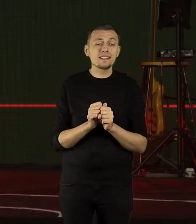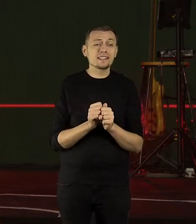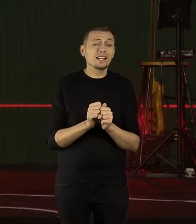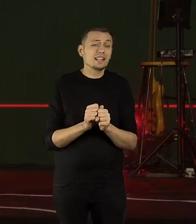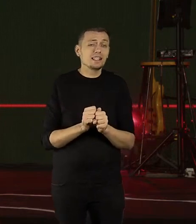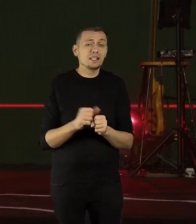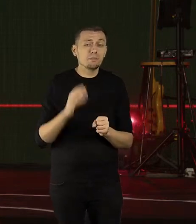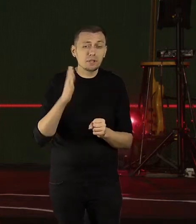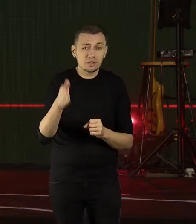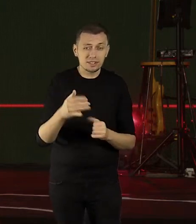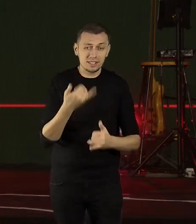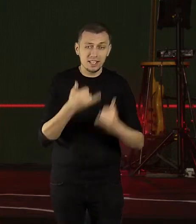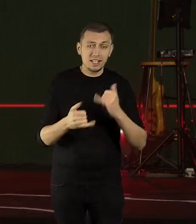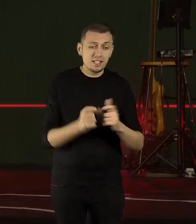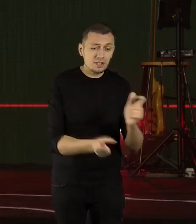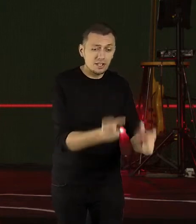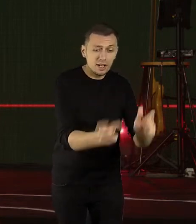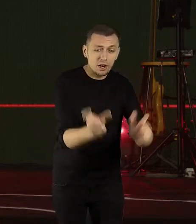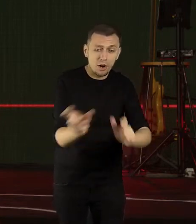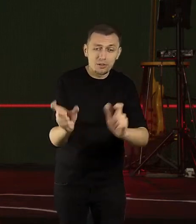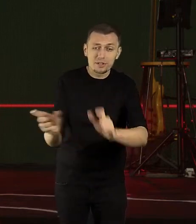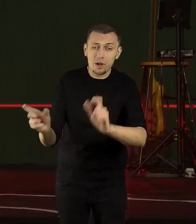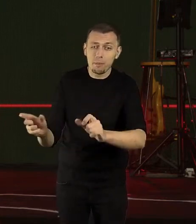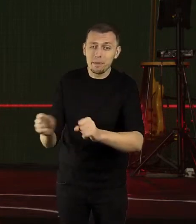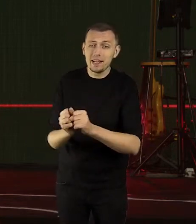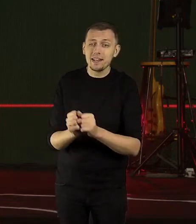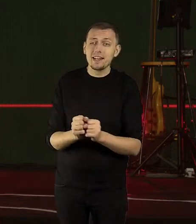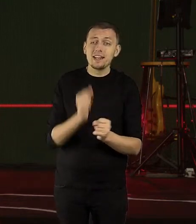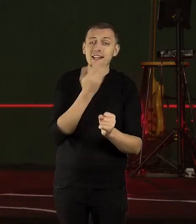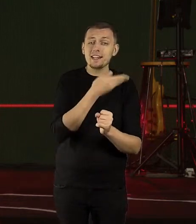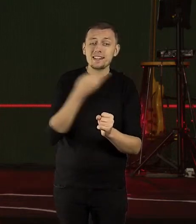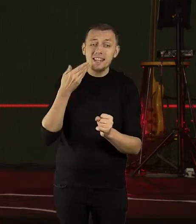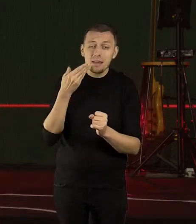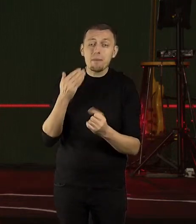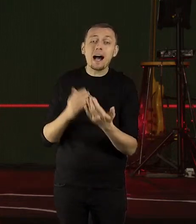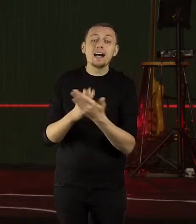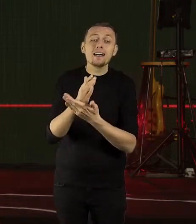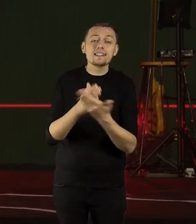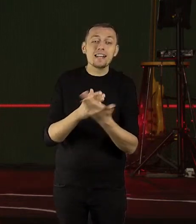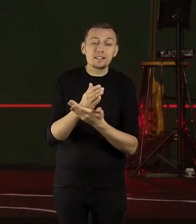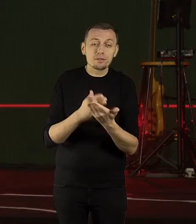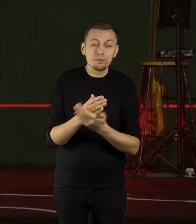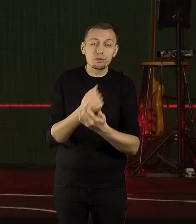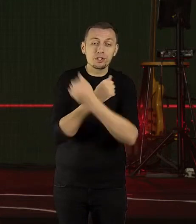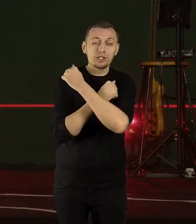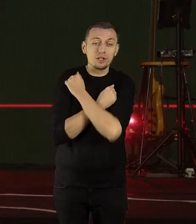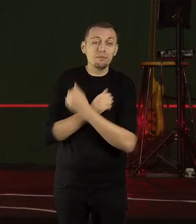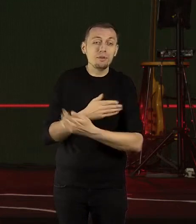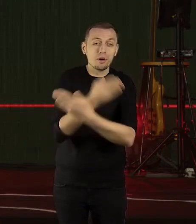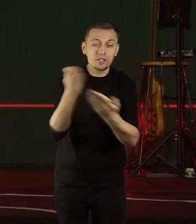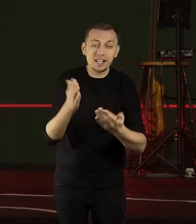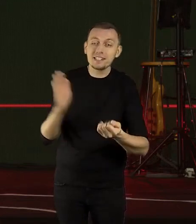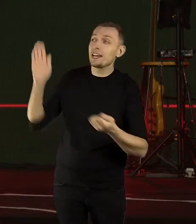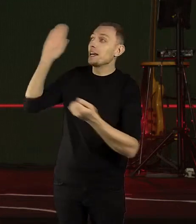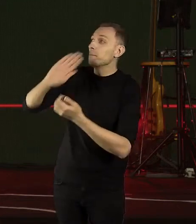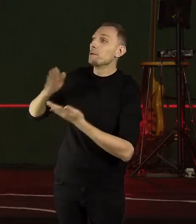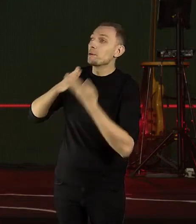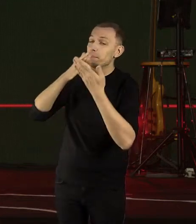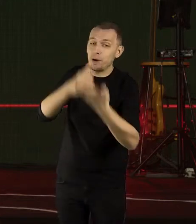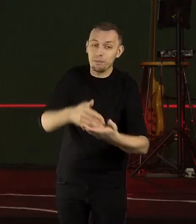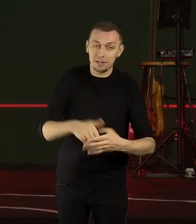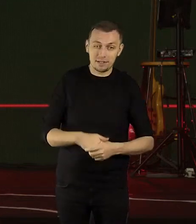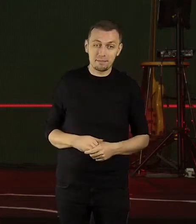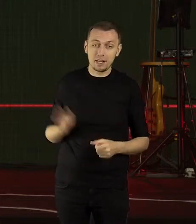Hej, czyli dla ciebie i dla mnie. Wybiera skromnego ponad dumnym. Znajduje głodnego